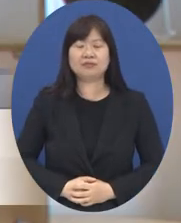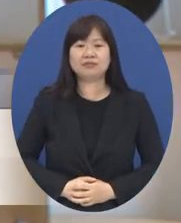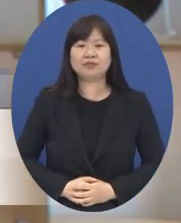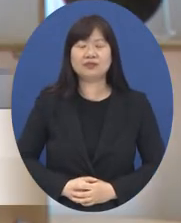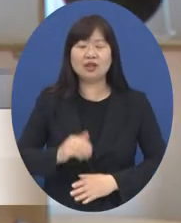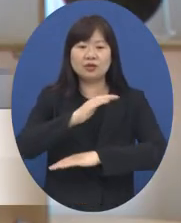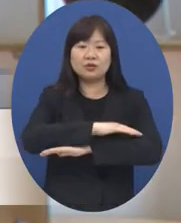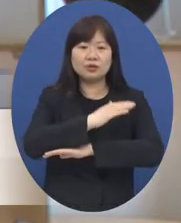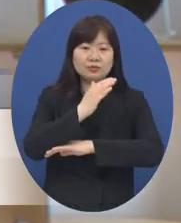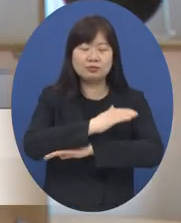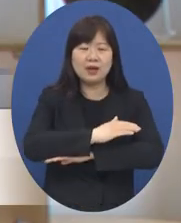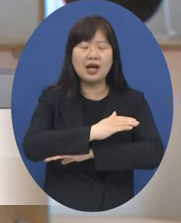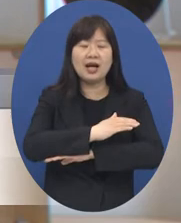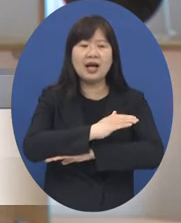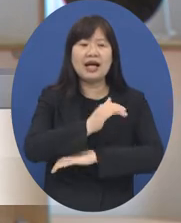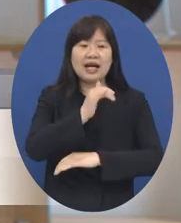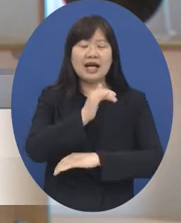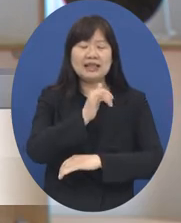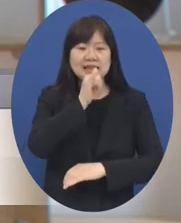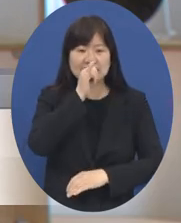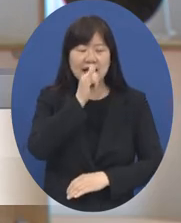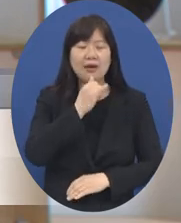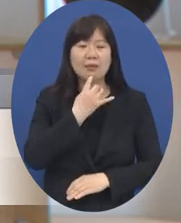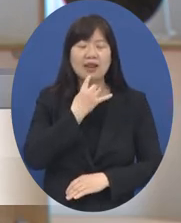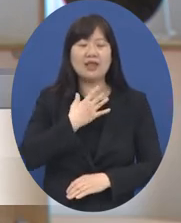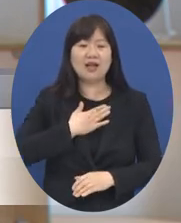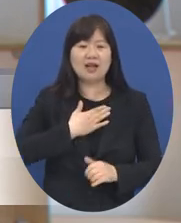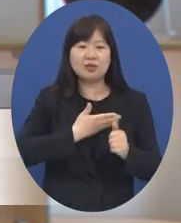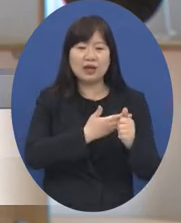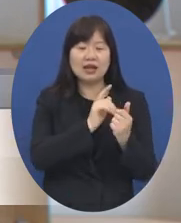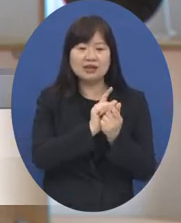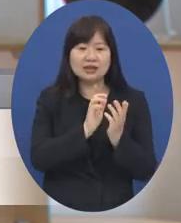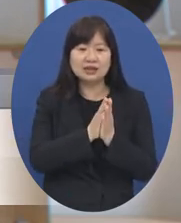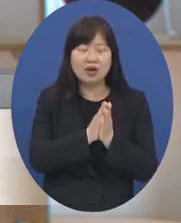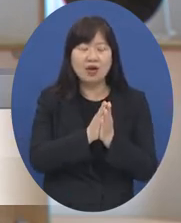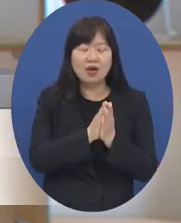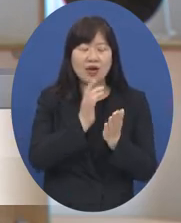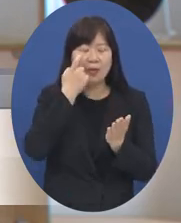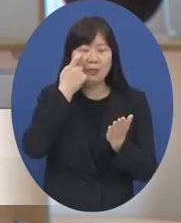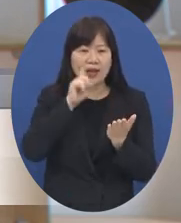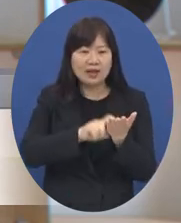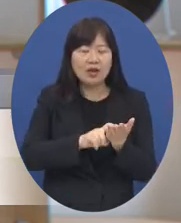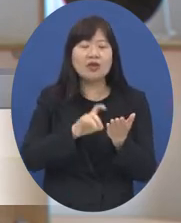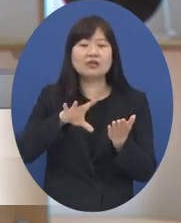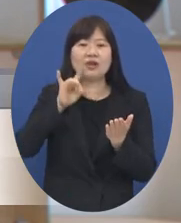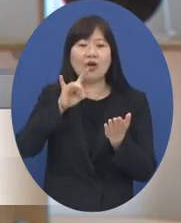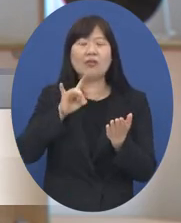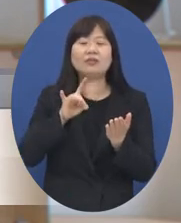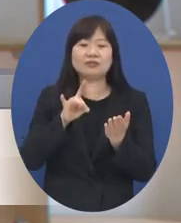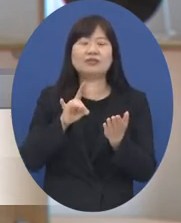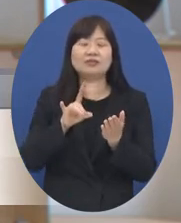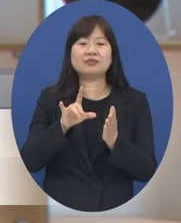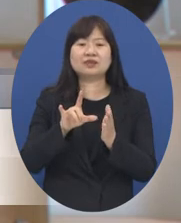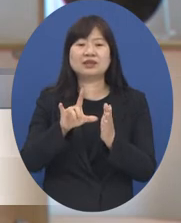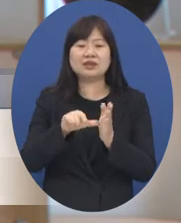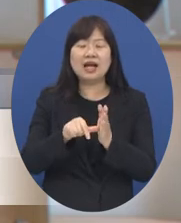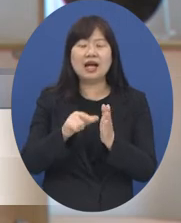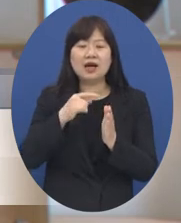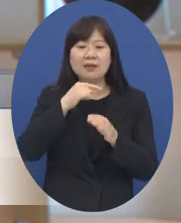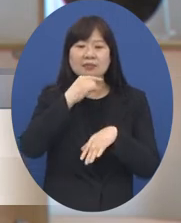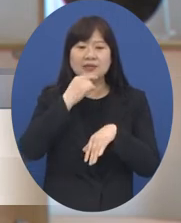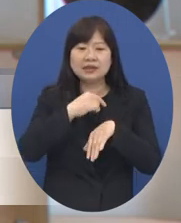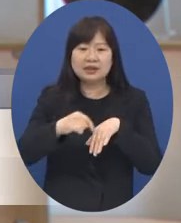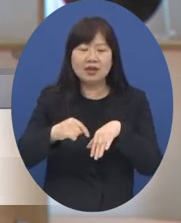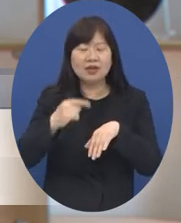근화창가는 출판 여부만 알려진 근화창가가 실물로 공개된 첫 사례입니다. 민족 의식을